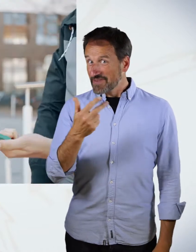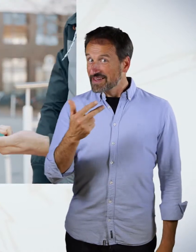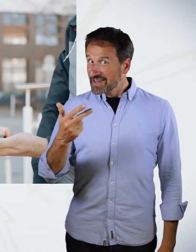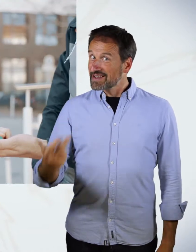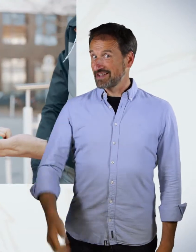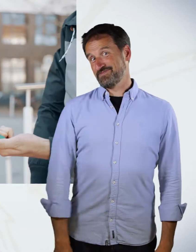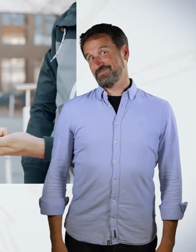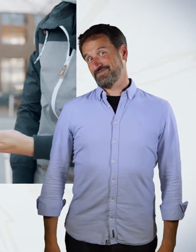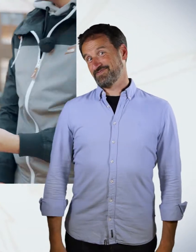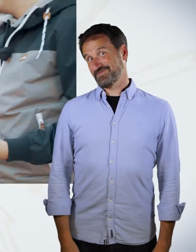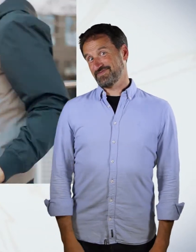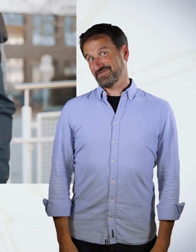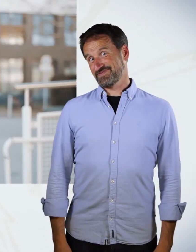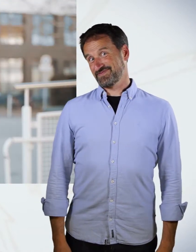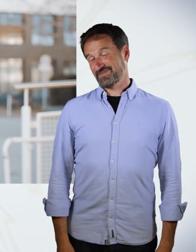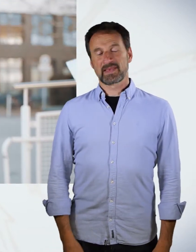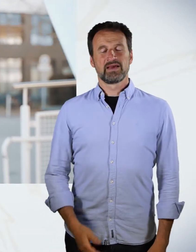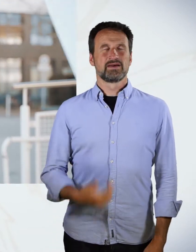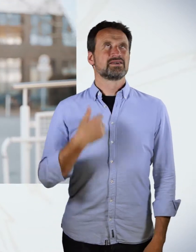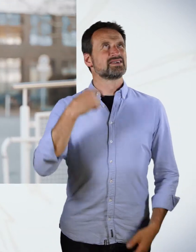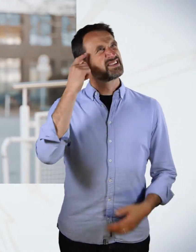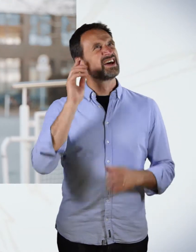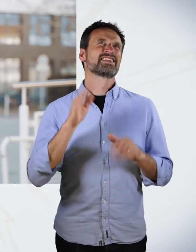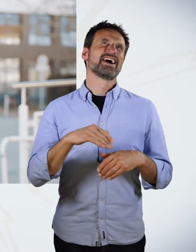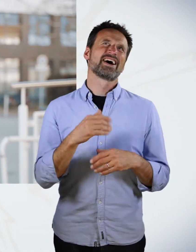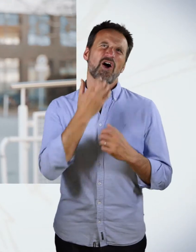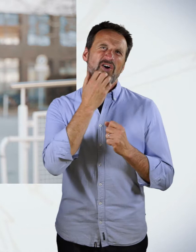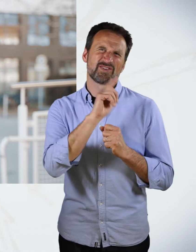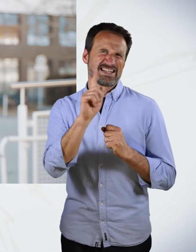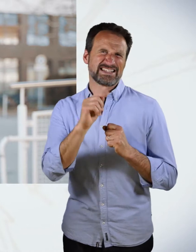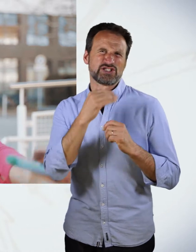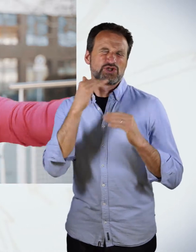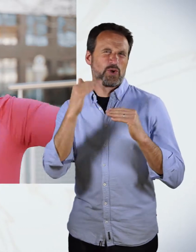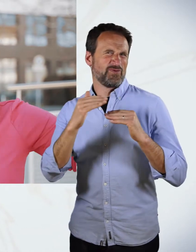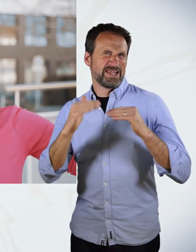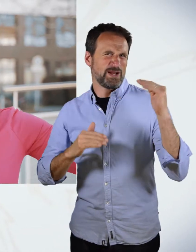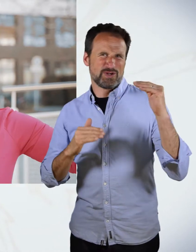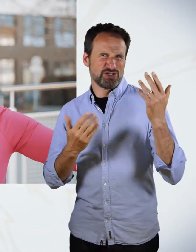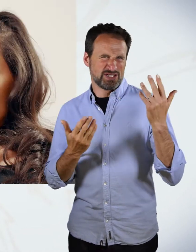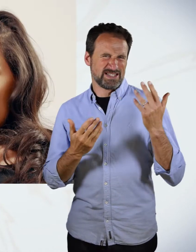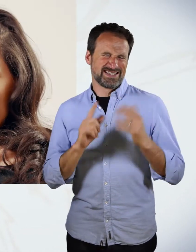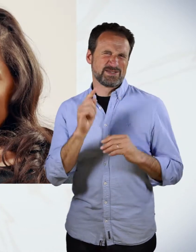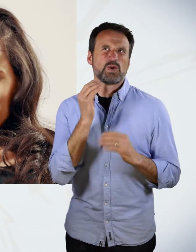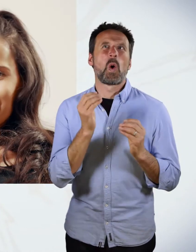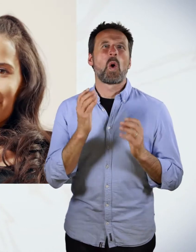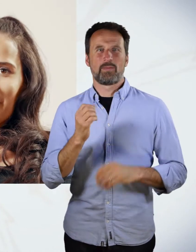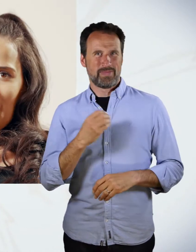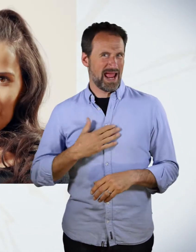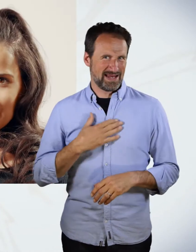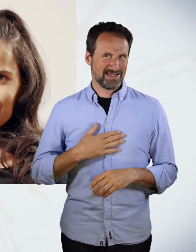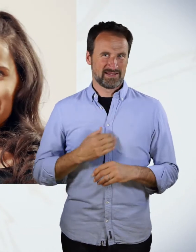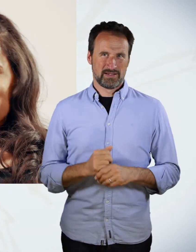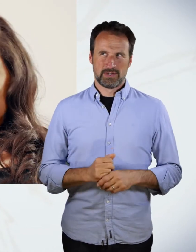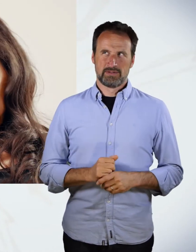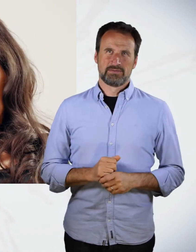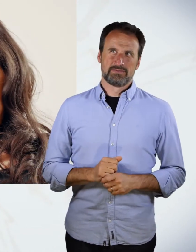53. Oh. Also ich habe halt gehofft, dass die Differenz nicht allzu groß ist, ne? Dass es nicht allzu peinlich ist. Aber